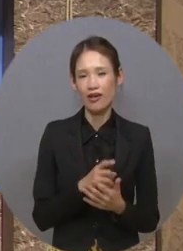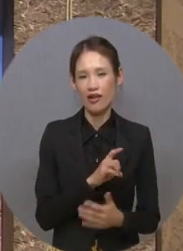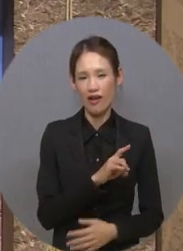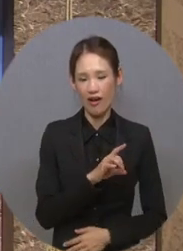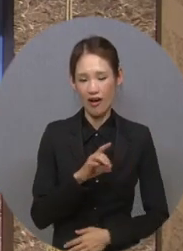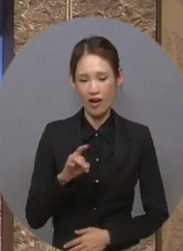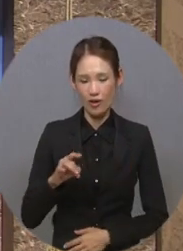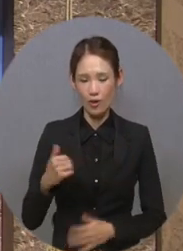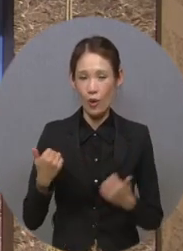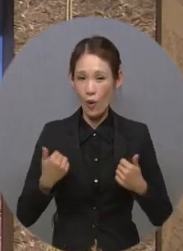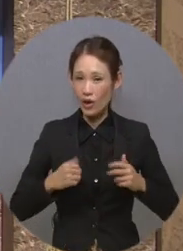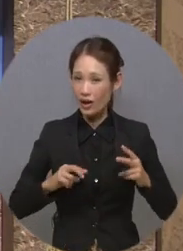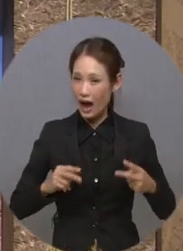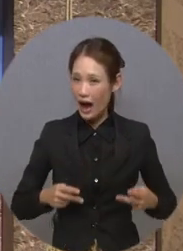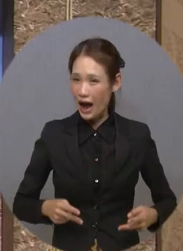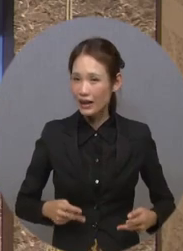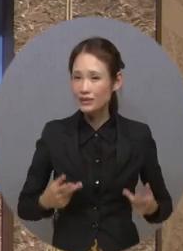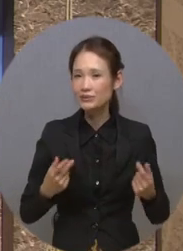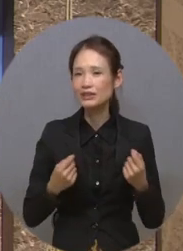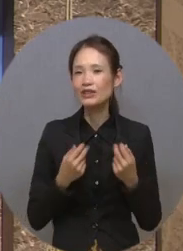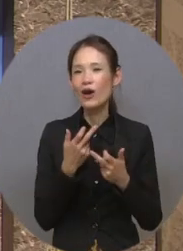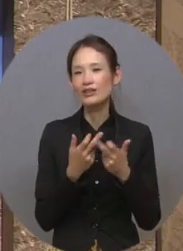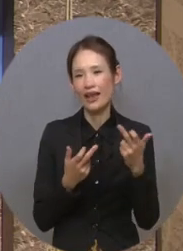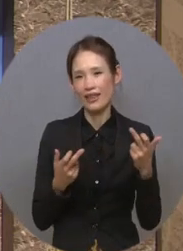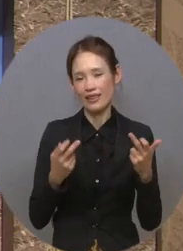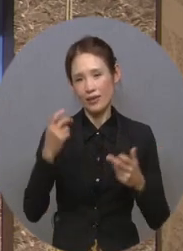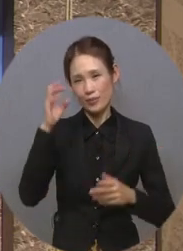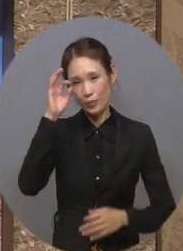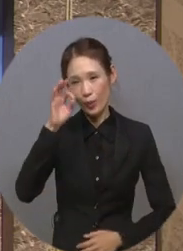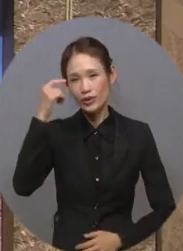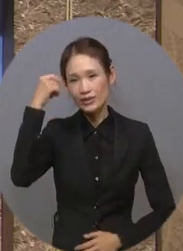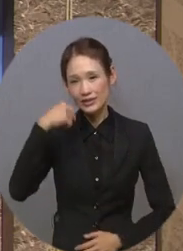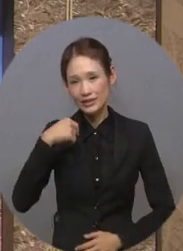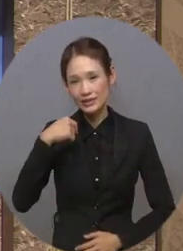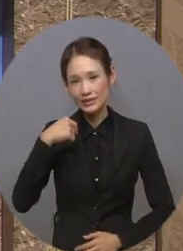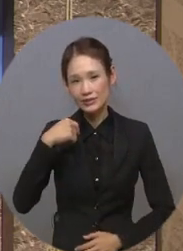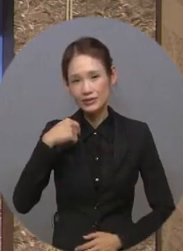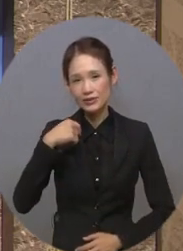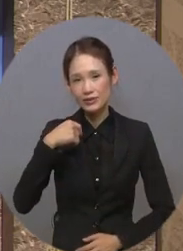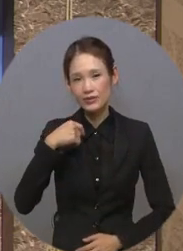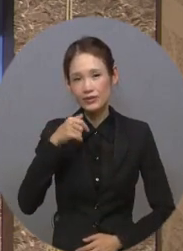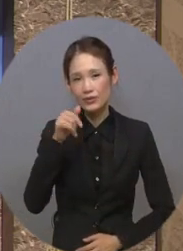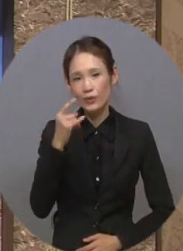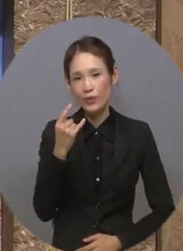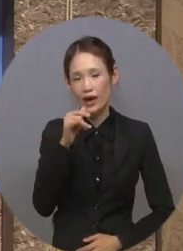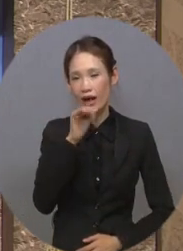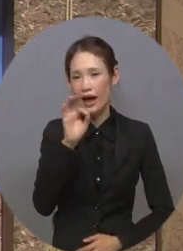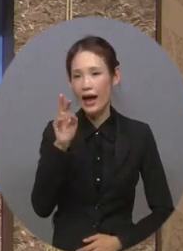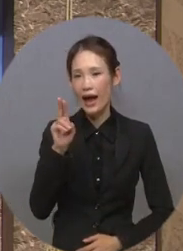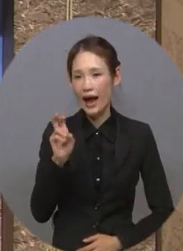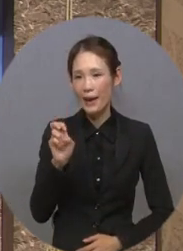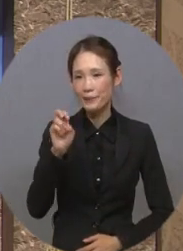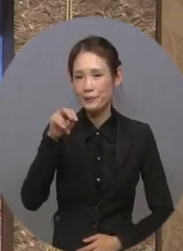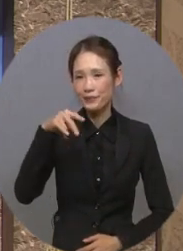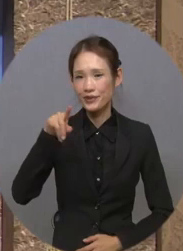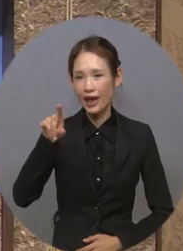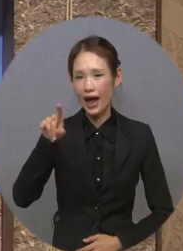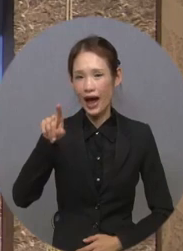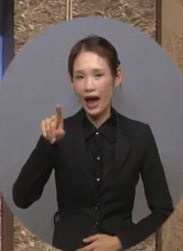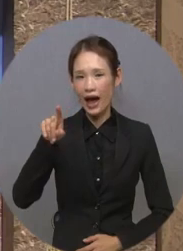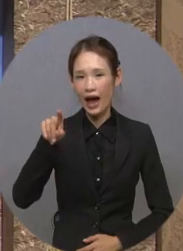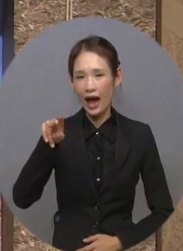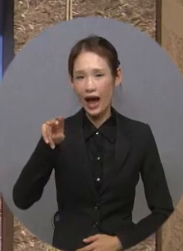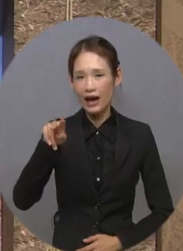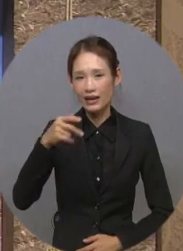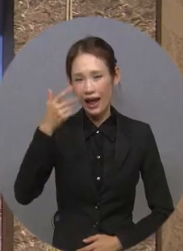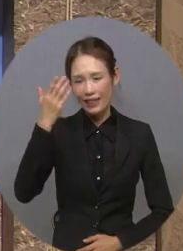옷을 갈아입는 그런 산을 볼 수 있고 예. 또 우리가 또 회암사지 옛날에 그 절터 있잖아요 회암사